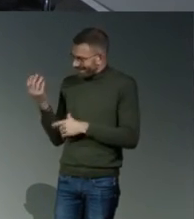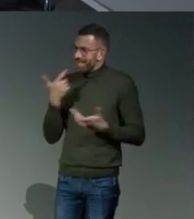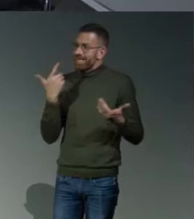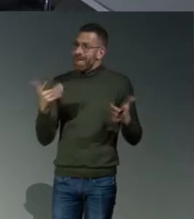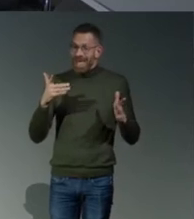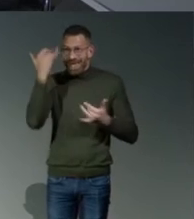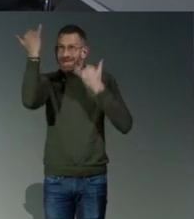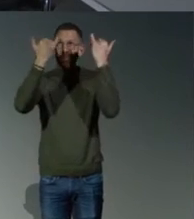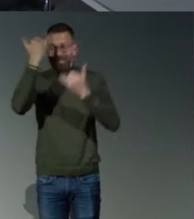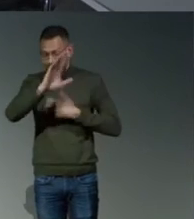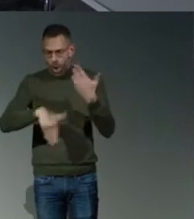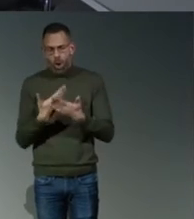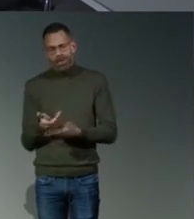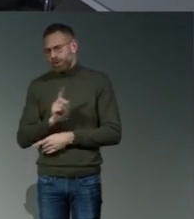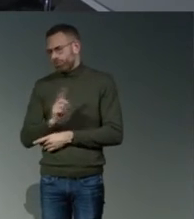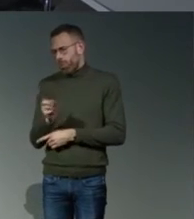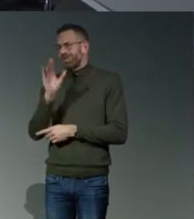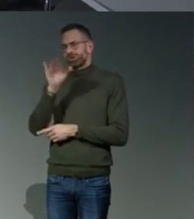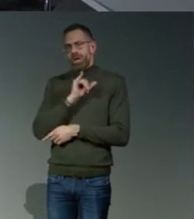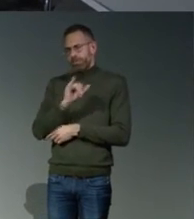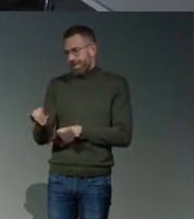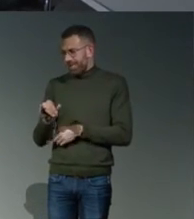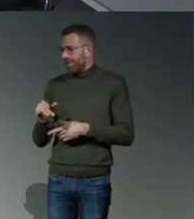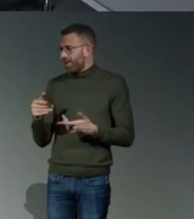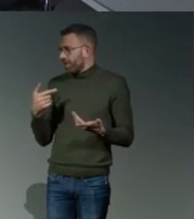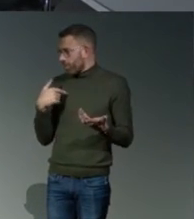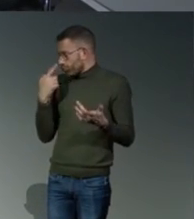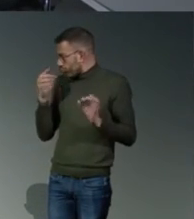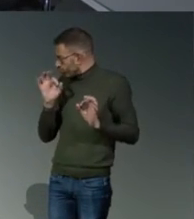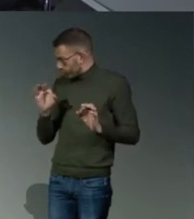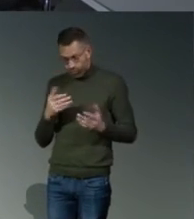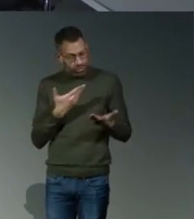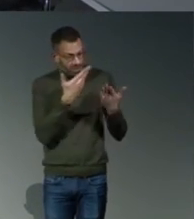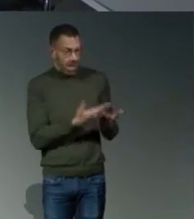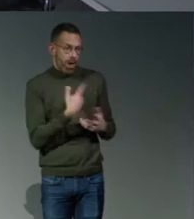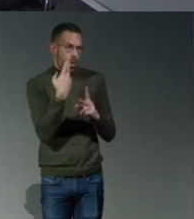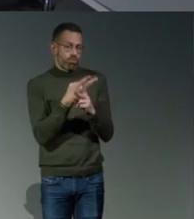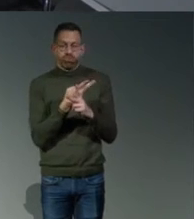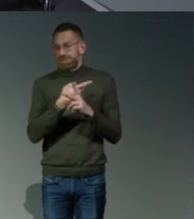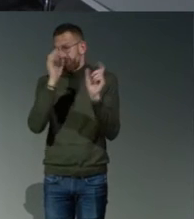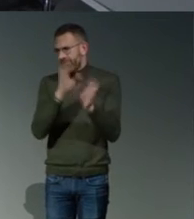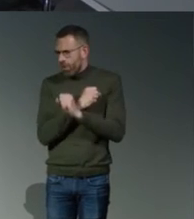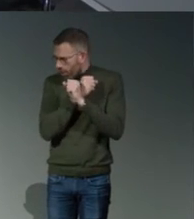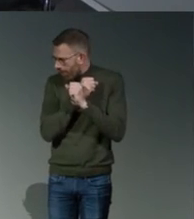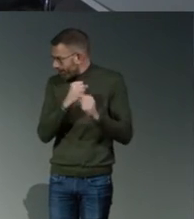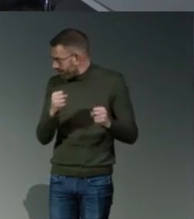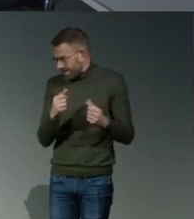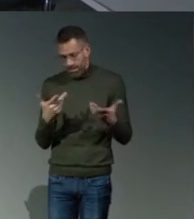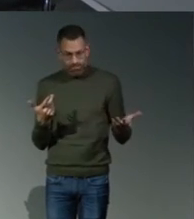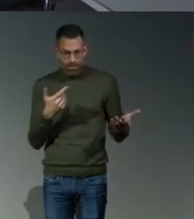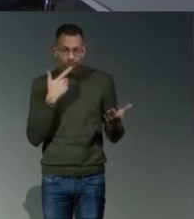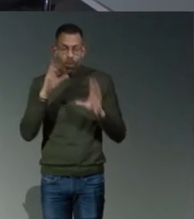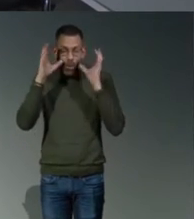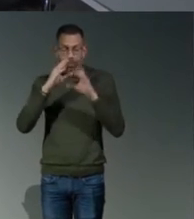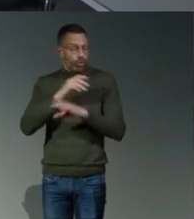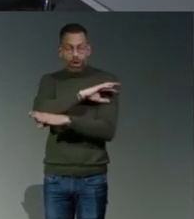jamais l'imaginaire. Et effectivement, moi je prends ça comme un outil aujourd'hui fabuleux qui a dépassé totalement ce que pouvait être